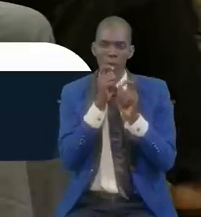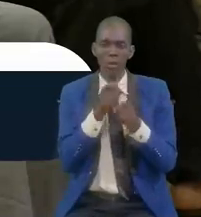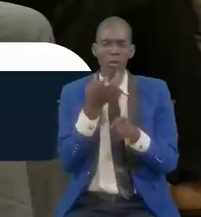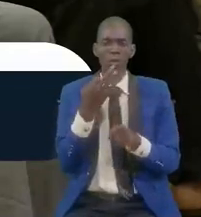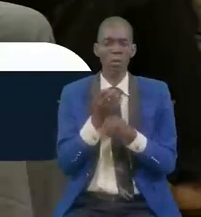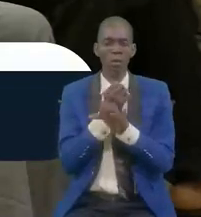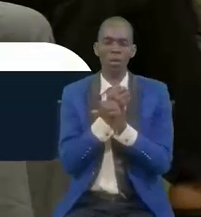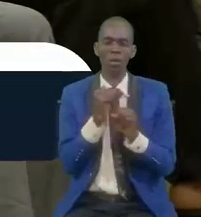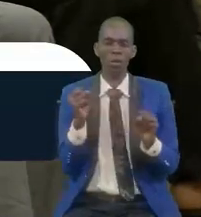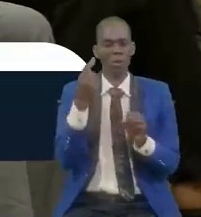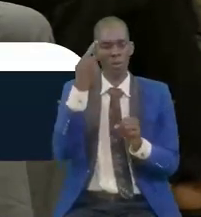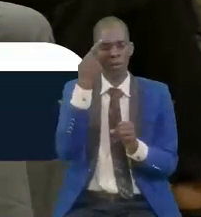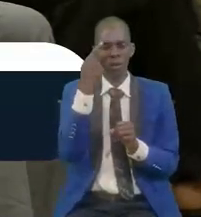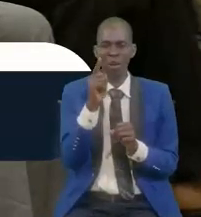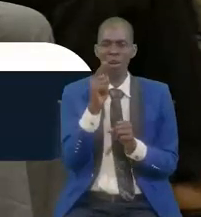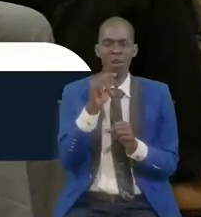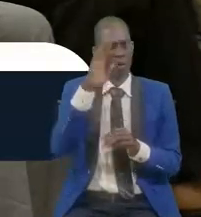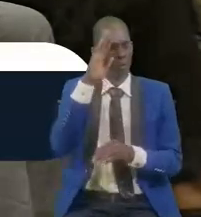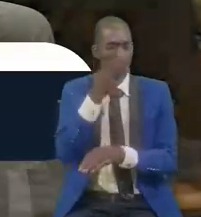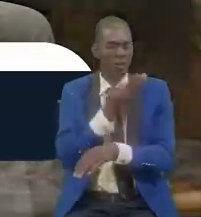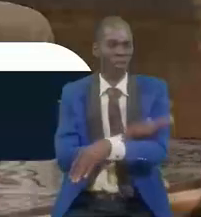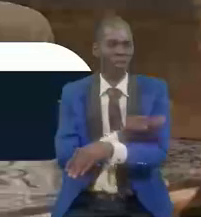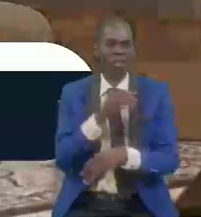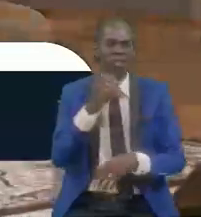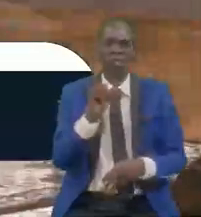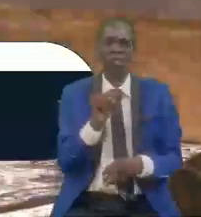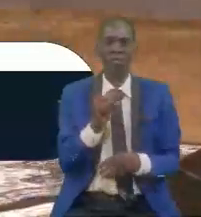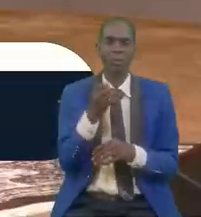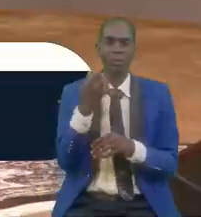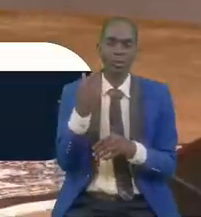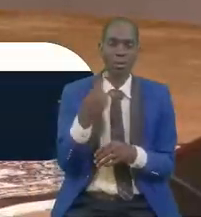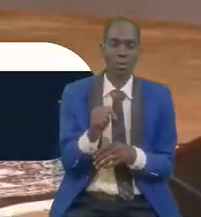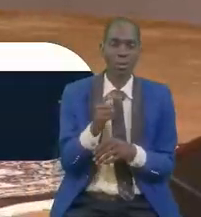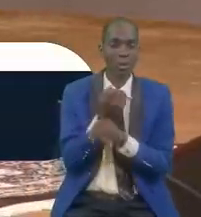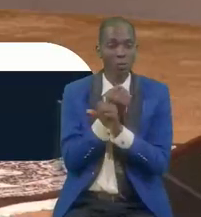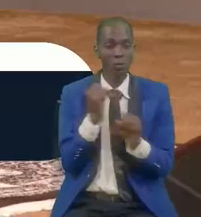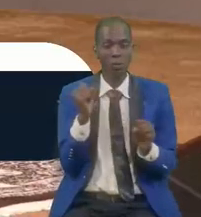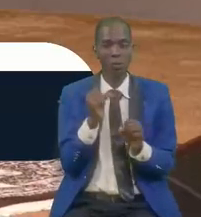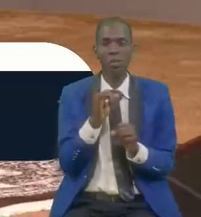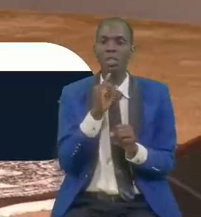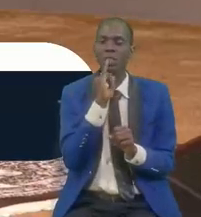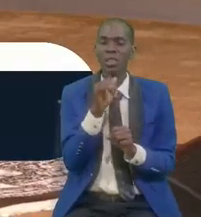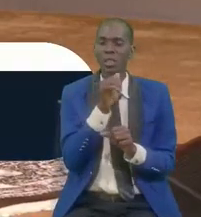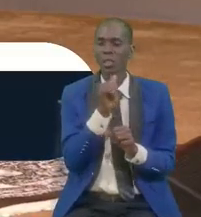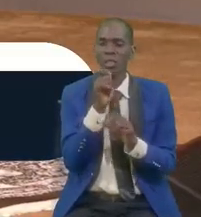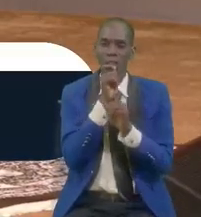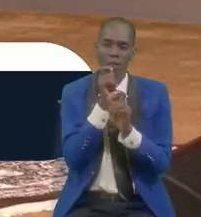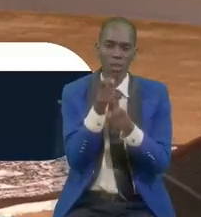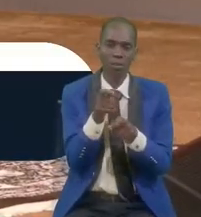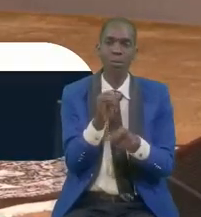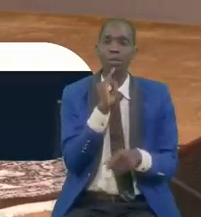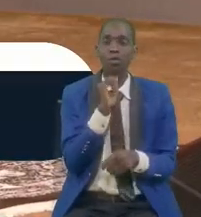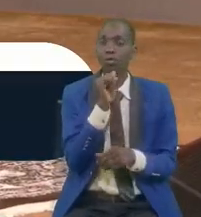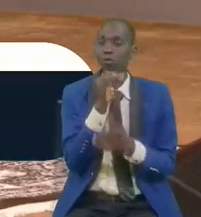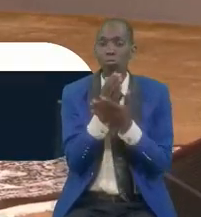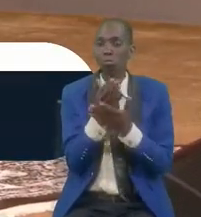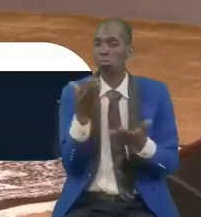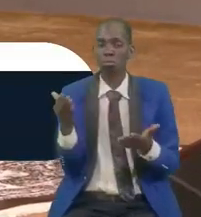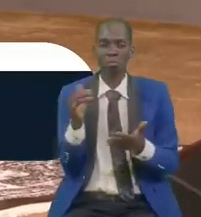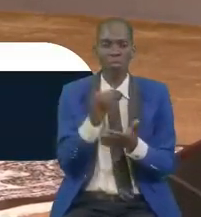salut pour la filiation. Le salut est un don. Ce n'est pas quelque chose que